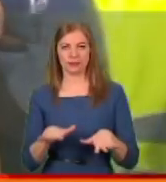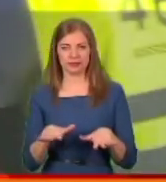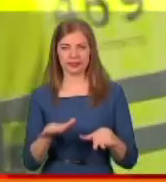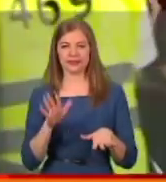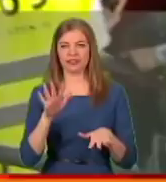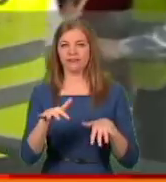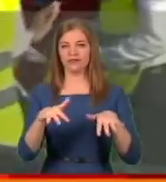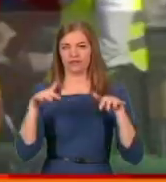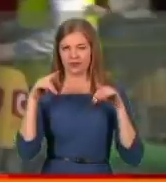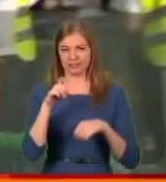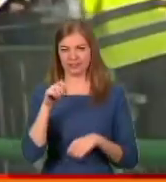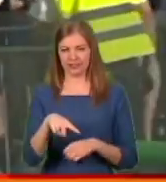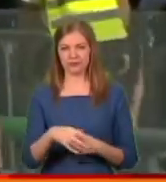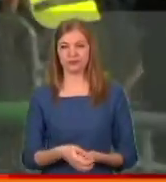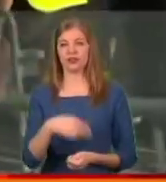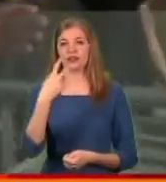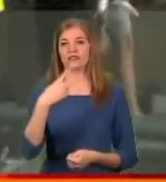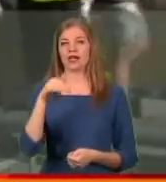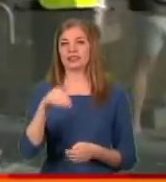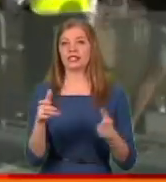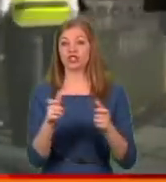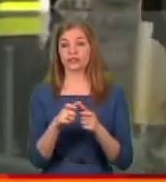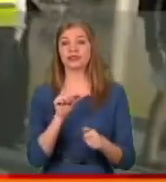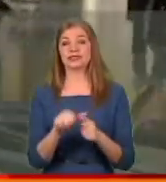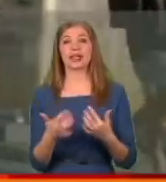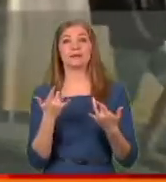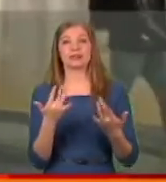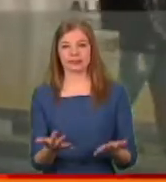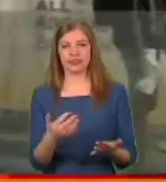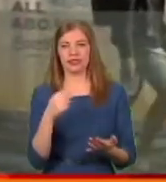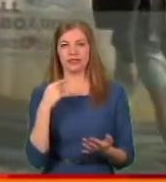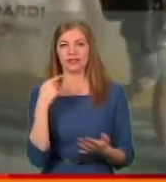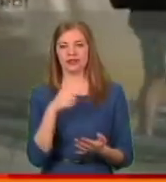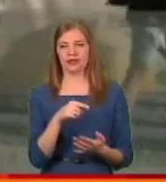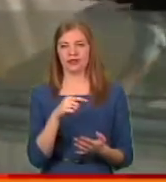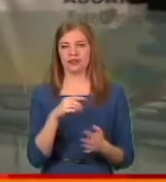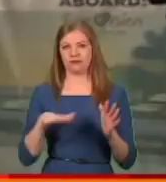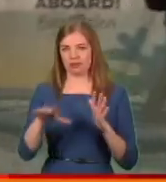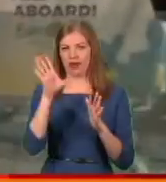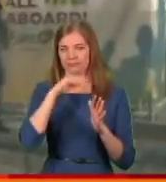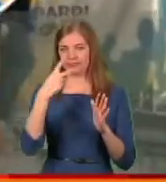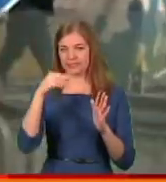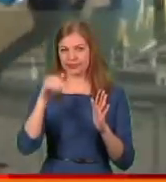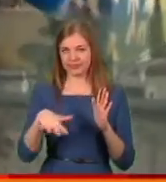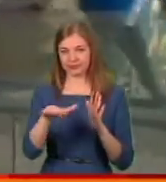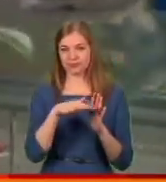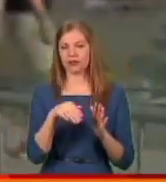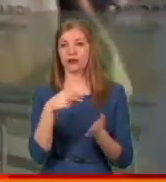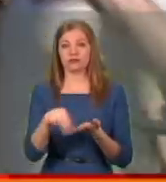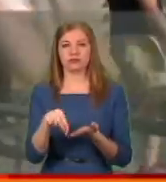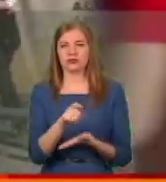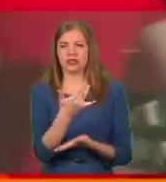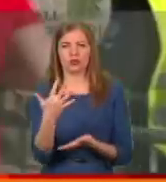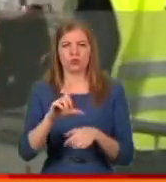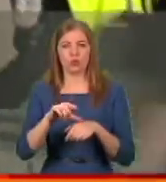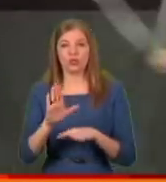у глядацькій залі. 20 тисяч квитків, саме стільки вміщує Altice Arena, були розкуплені буквально за лічену годину